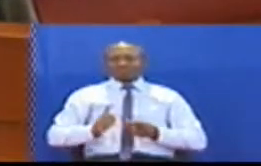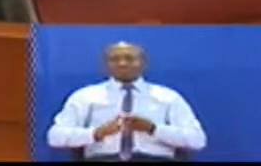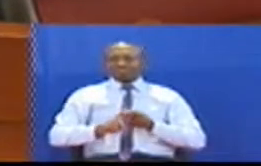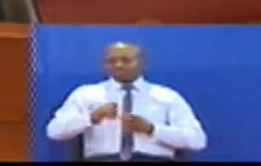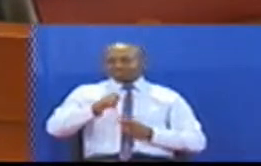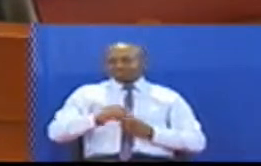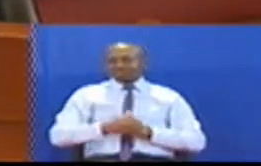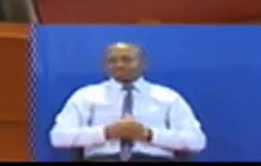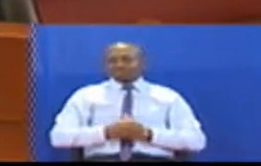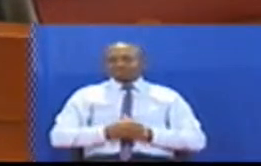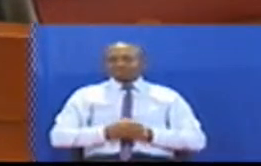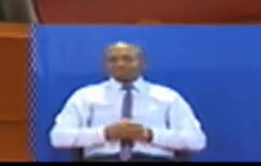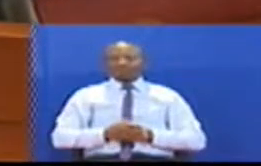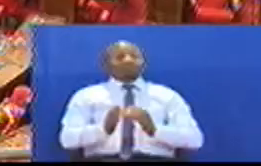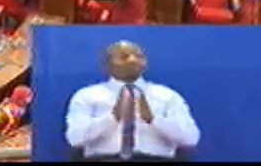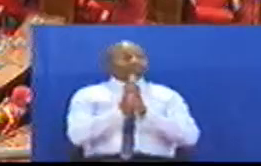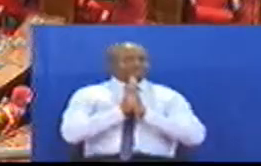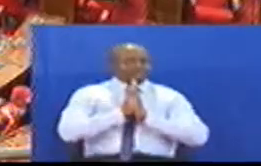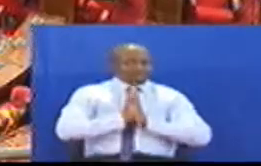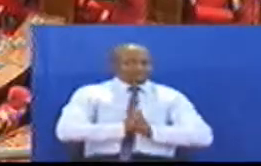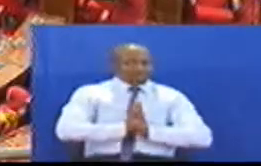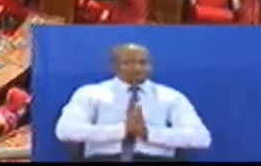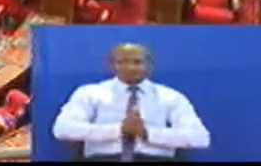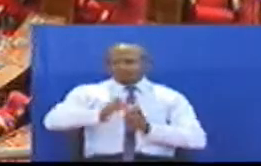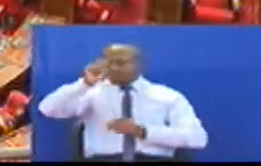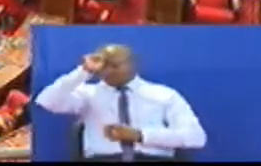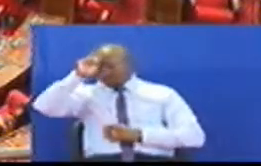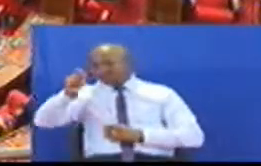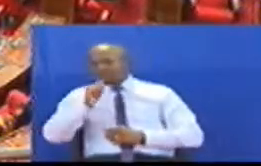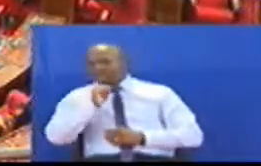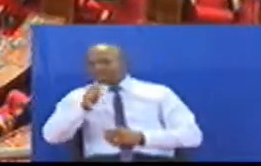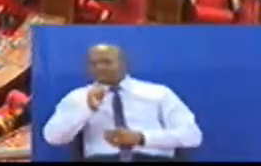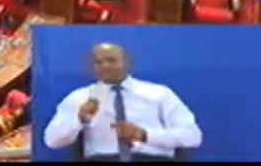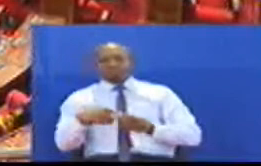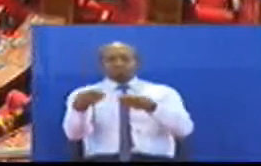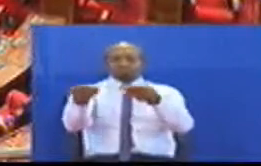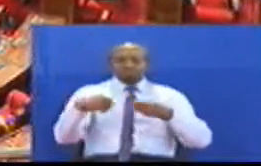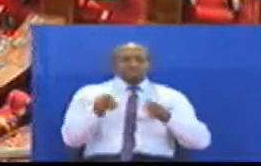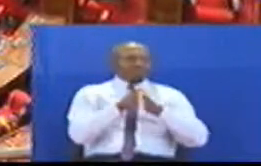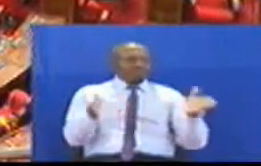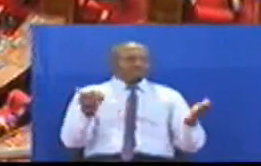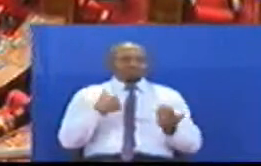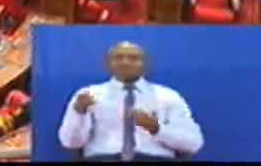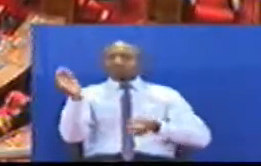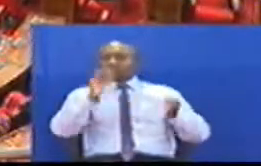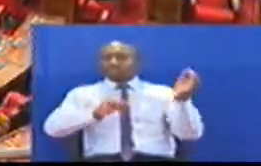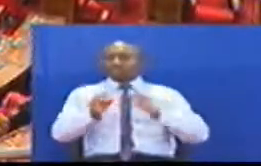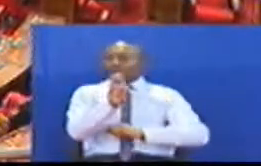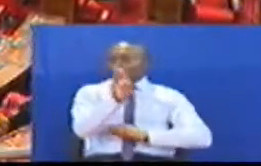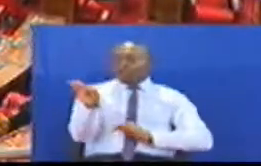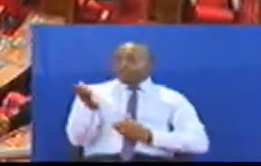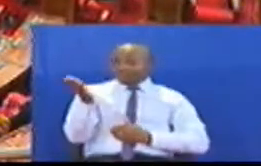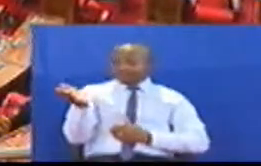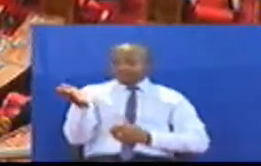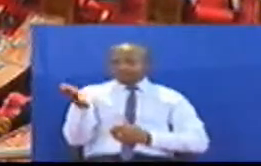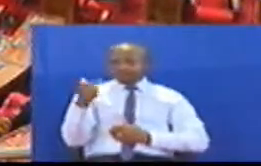Mwakagenda. Asante sana Mheshimiwa Spika kwa kunipa fursa nami kuchangia hoja iliyo mbele yetu katika